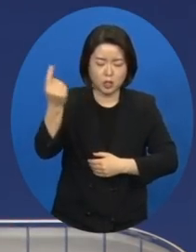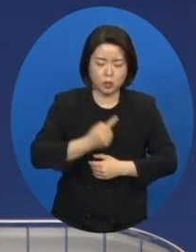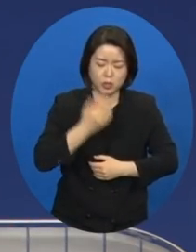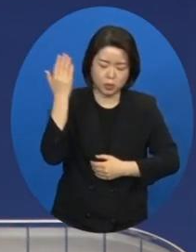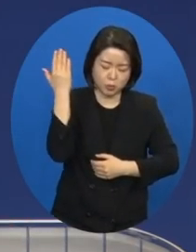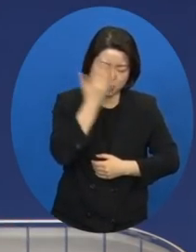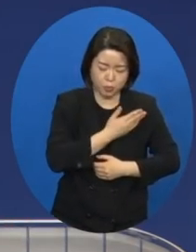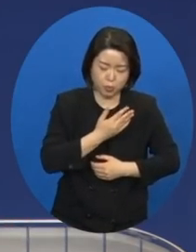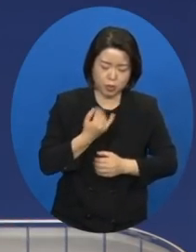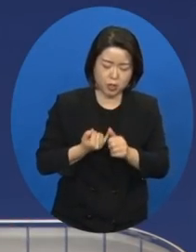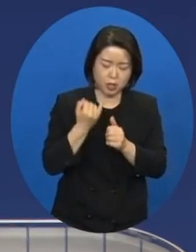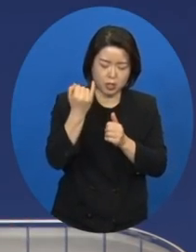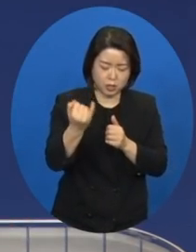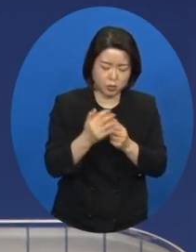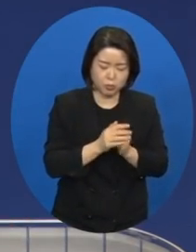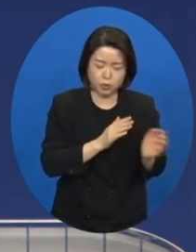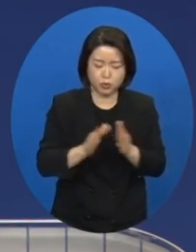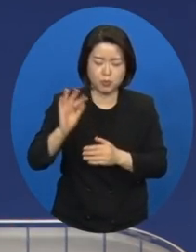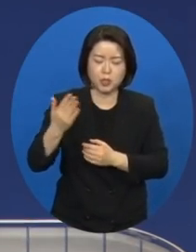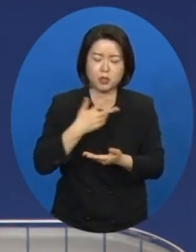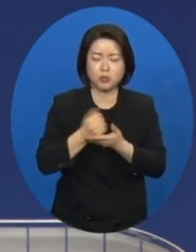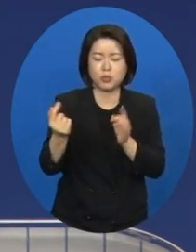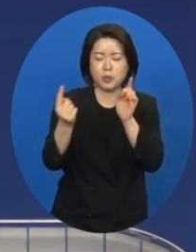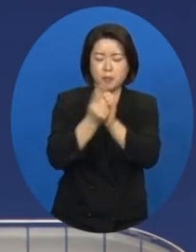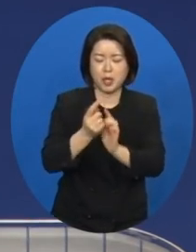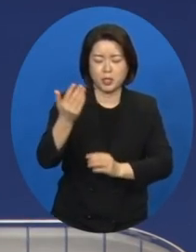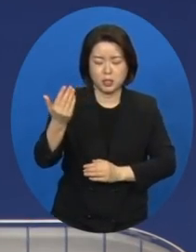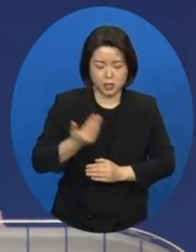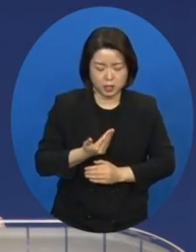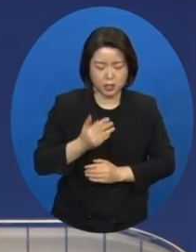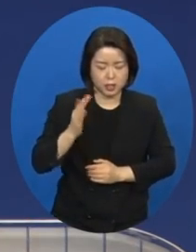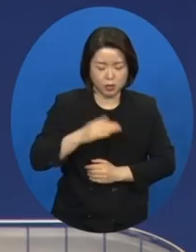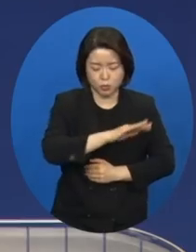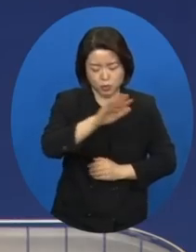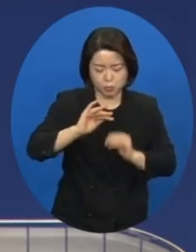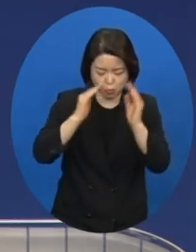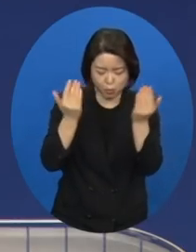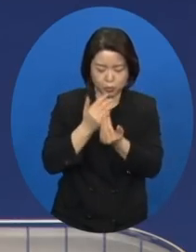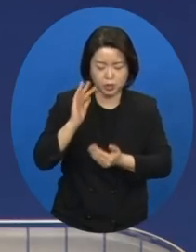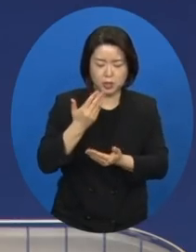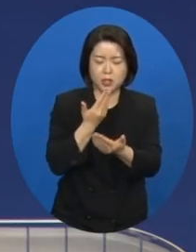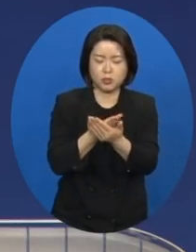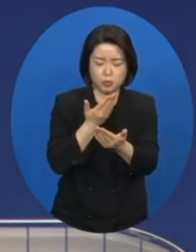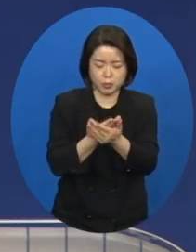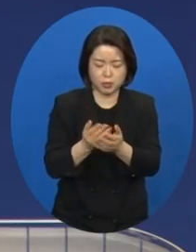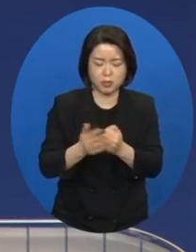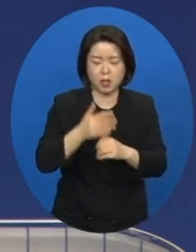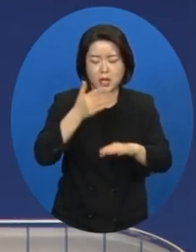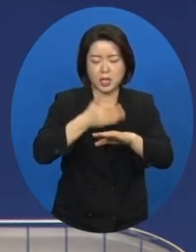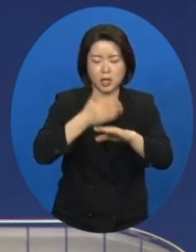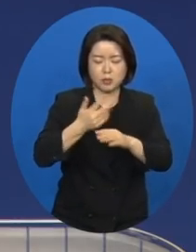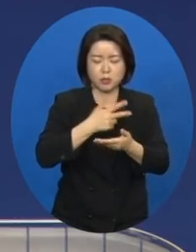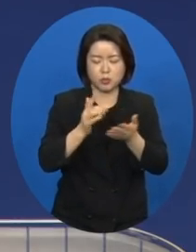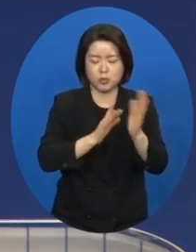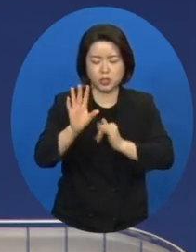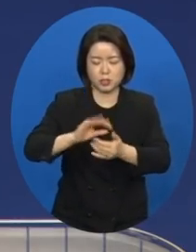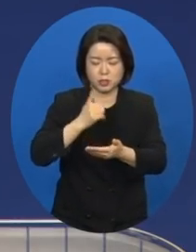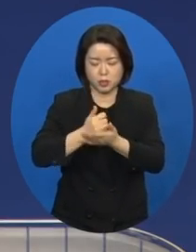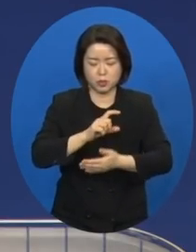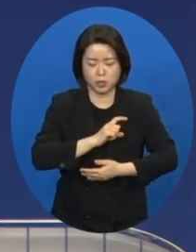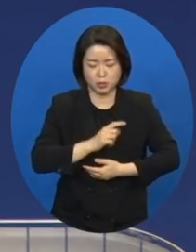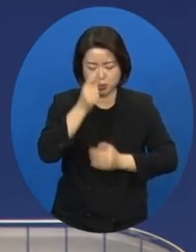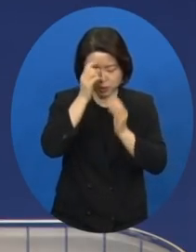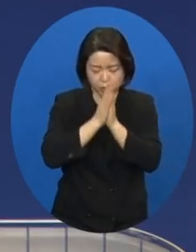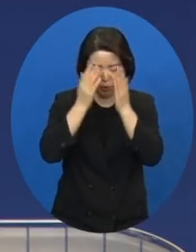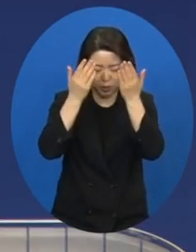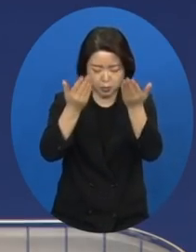신부로 준비되어 주를 맞이할 수 있는 우리 모두가 되게 하여 주옵소서. 감사하며 주 예수 그리스도의 이름으로